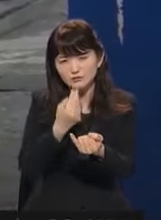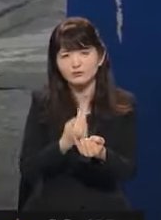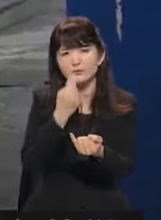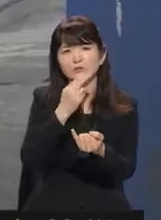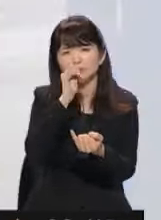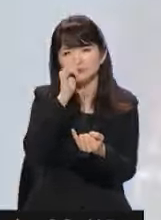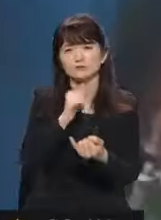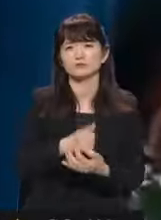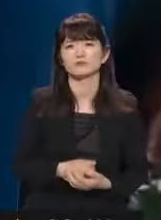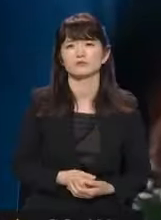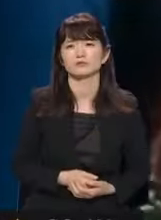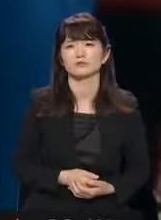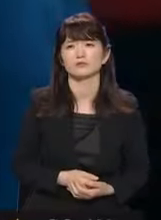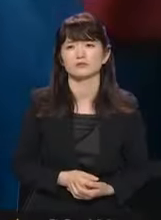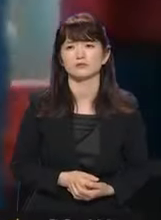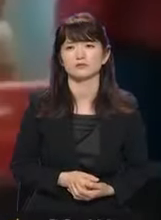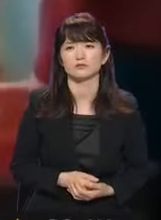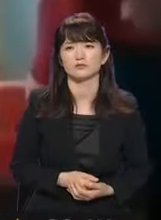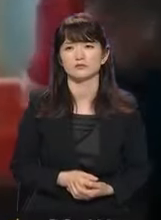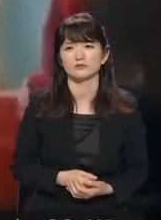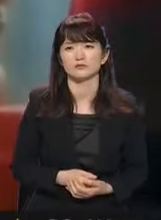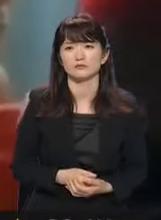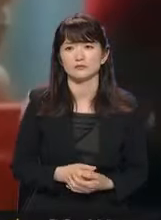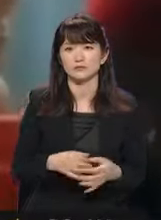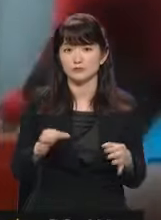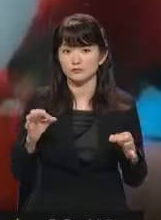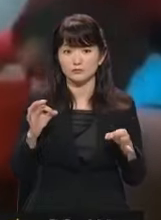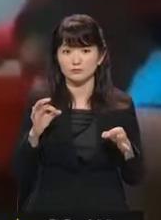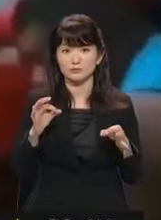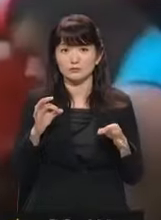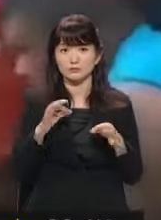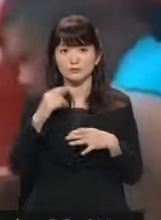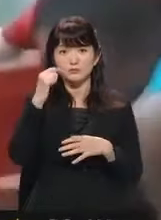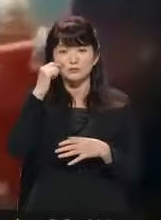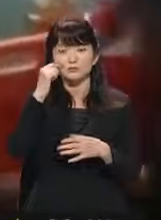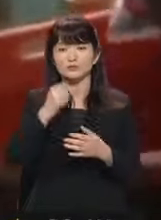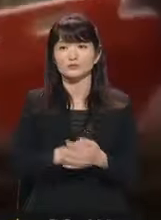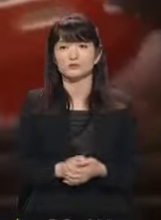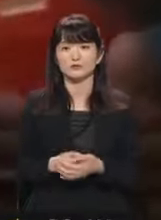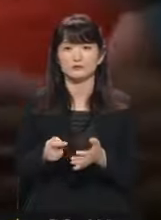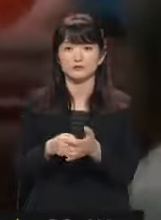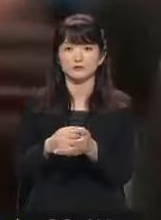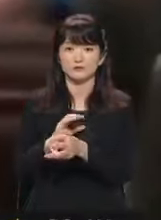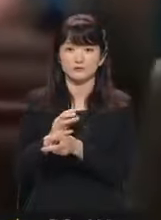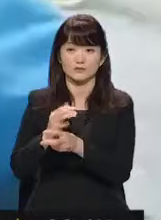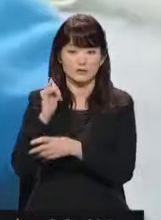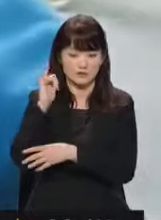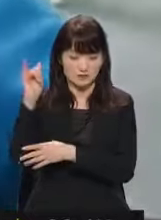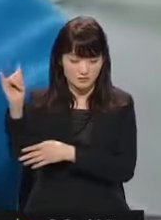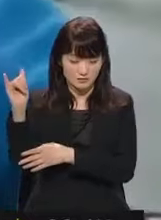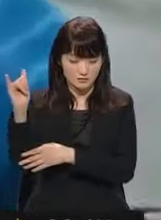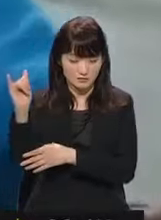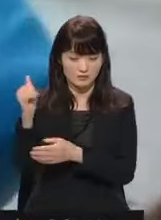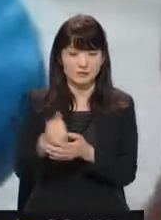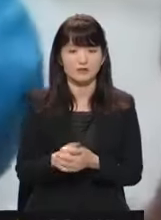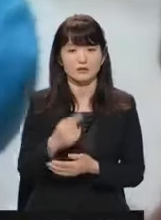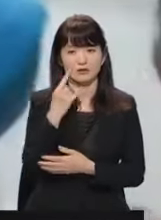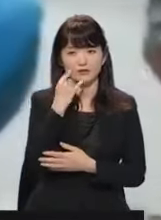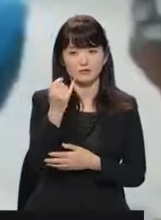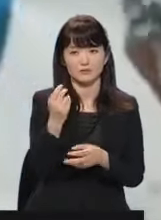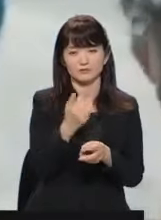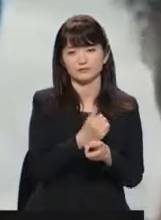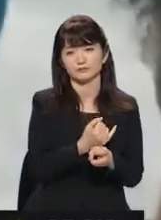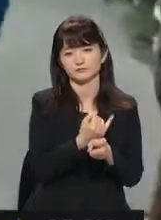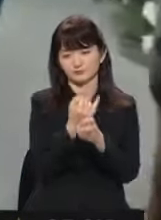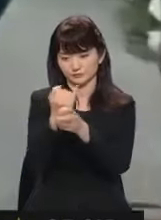golpeando la cama. 자, 놀랄 겨를도 없이 가족들은 응급차를 불러 어머니를 병원으로 급히 옮겼고요.